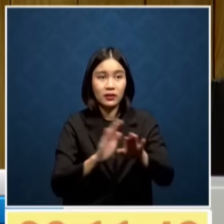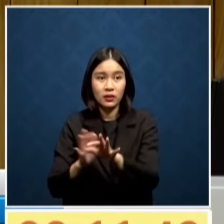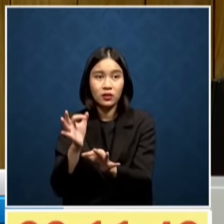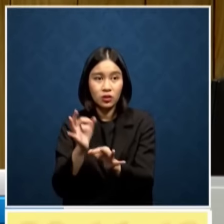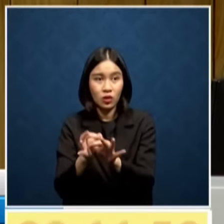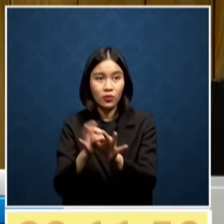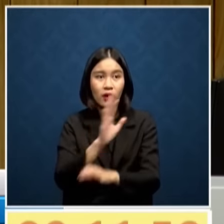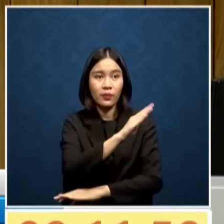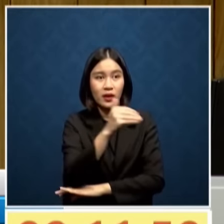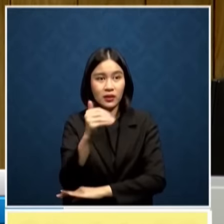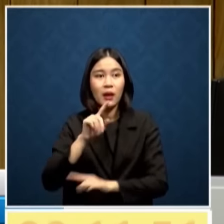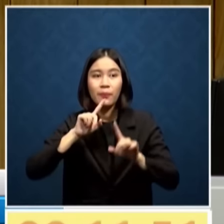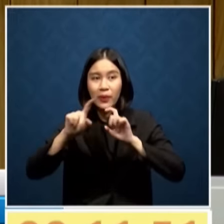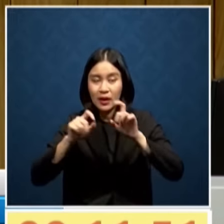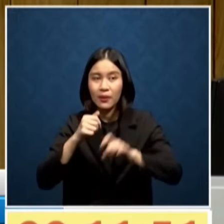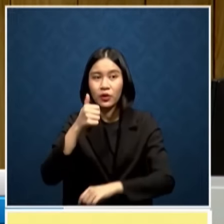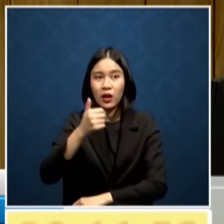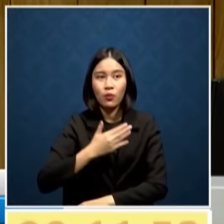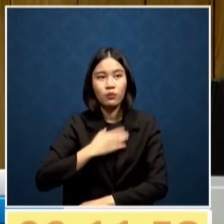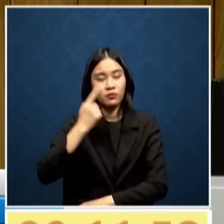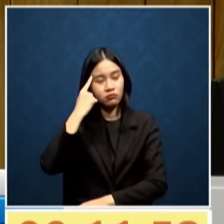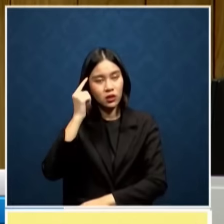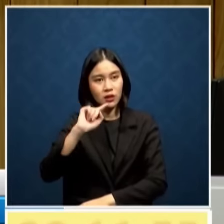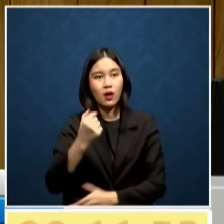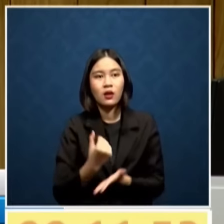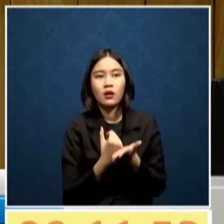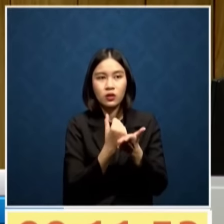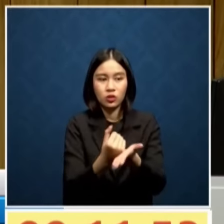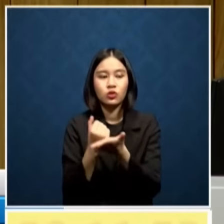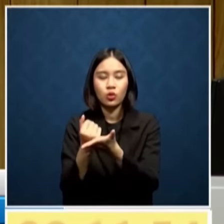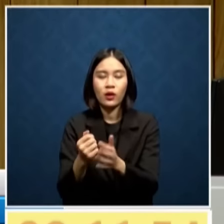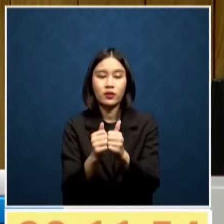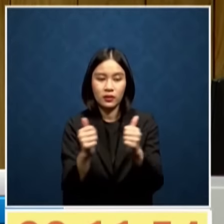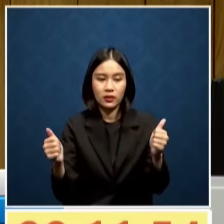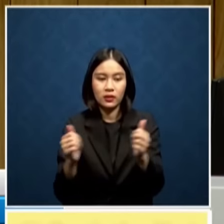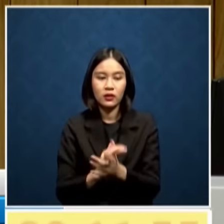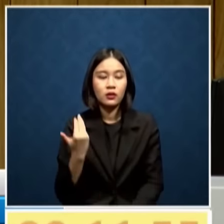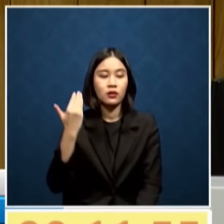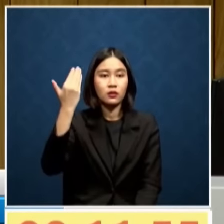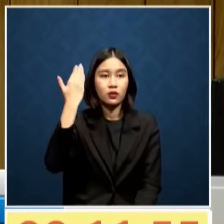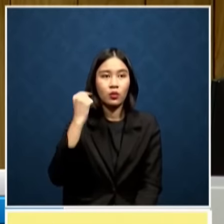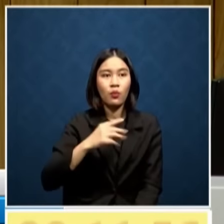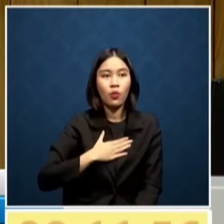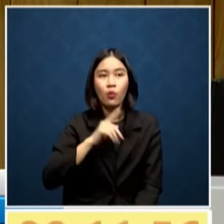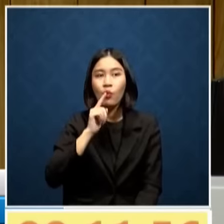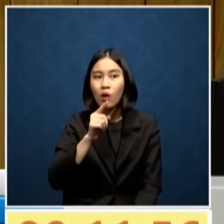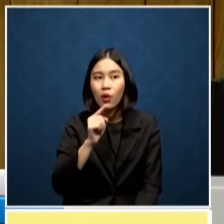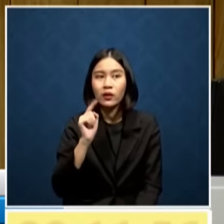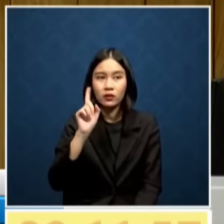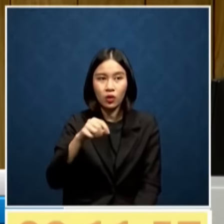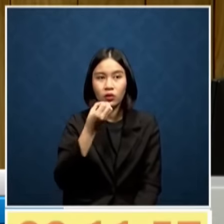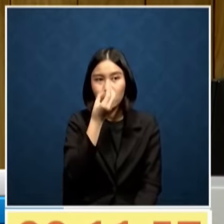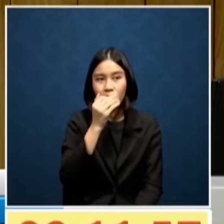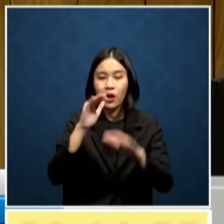อบมั่งก็ดีนะครับท่านอาจารย์นันทนาผมว่าน่าจะช่วยเรื่องนี้ได้เยอะกว่าตอนผมตำหนิว่าควรจะลดดอก